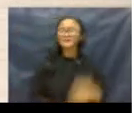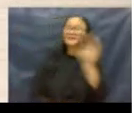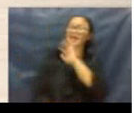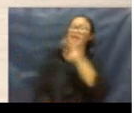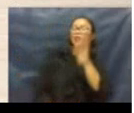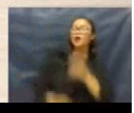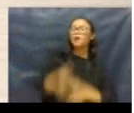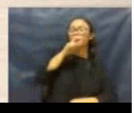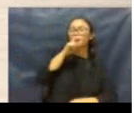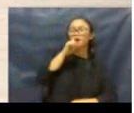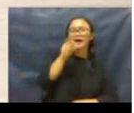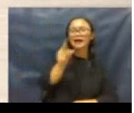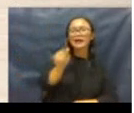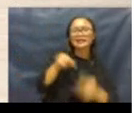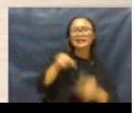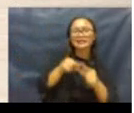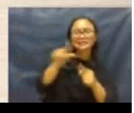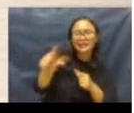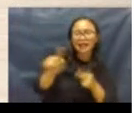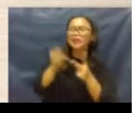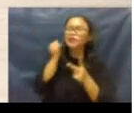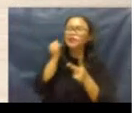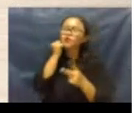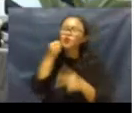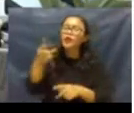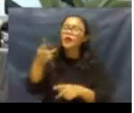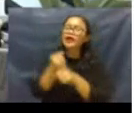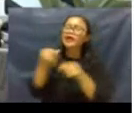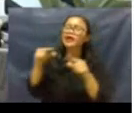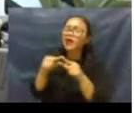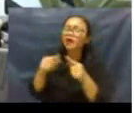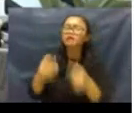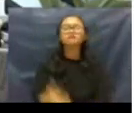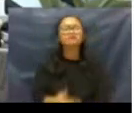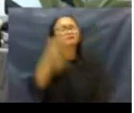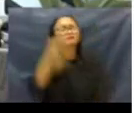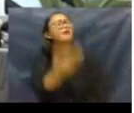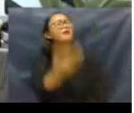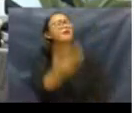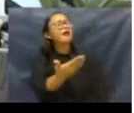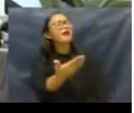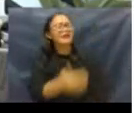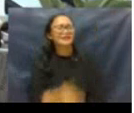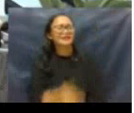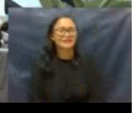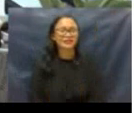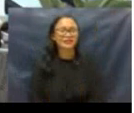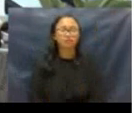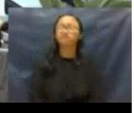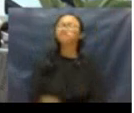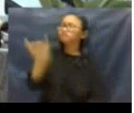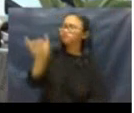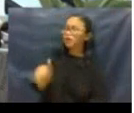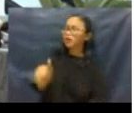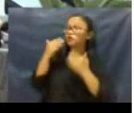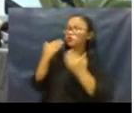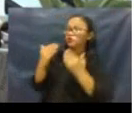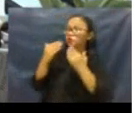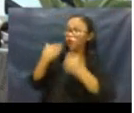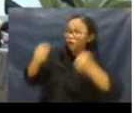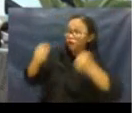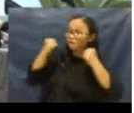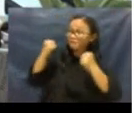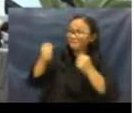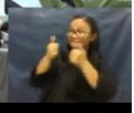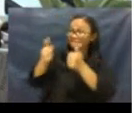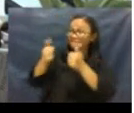Ega. Mas Firza, apa kabar nih? Baik Pak, semoga Bapak dan Ibu juga dalam keadaan baik terus ya. Ini